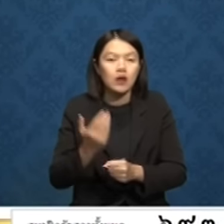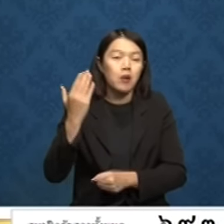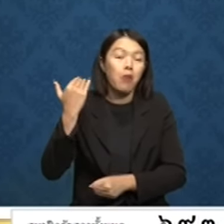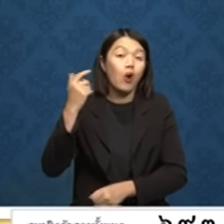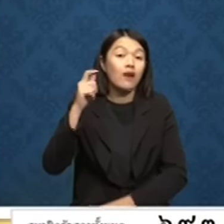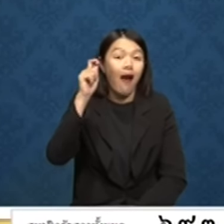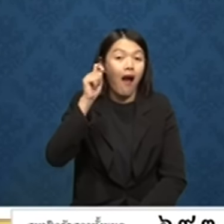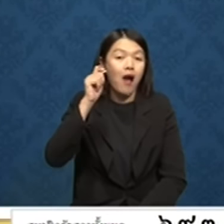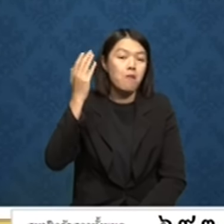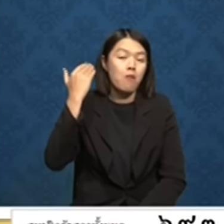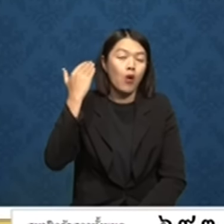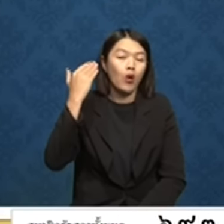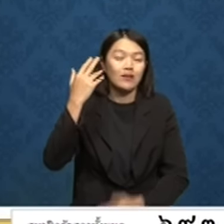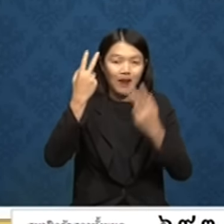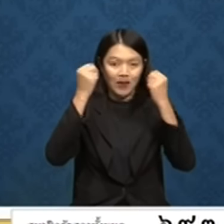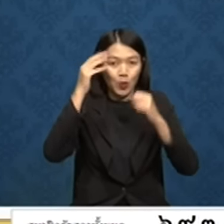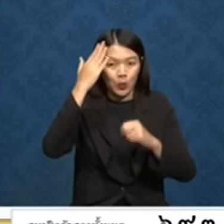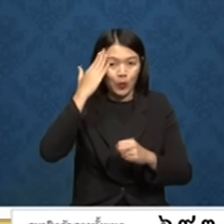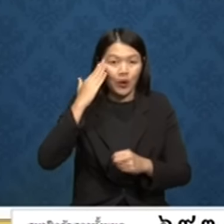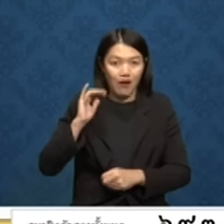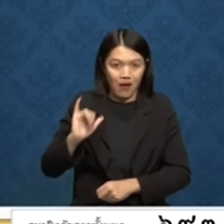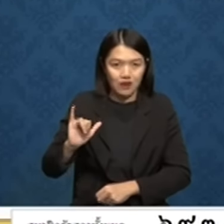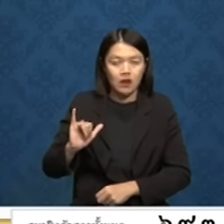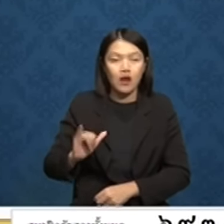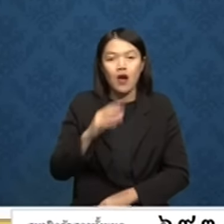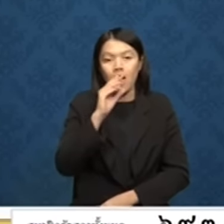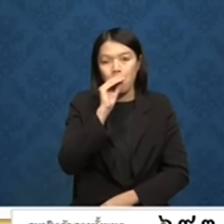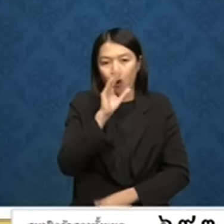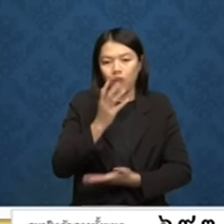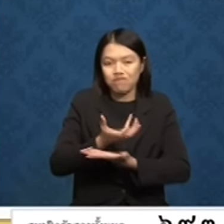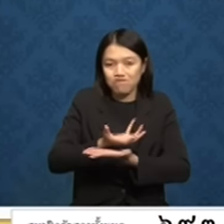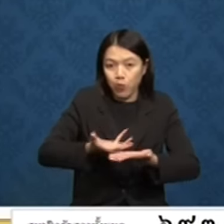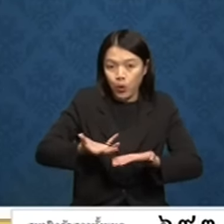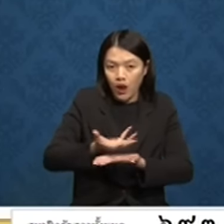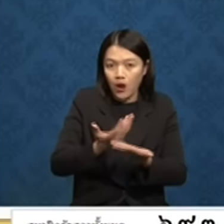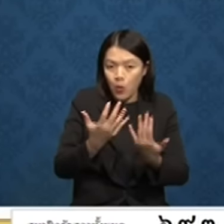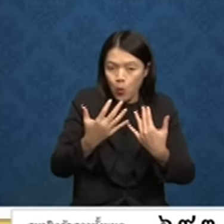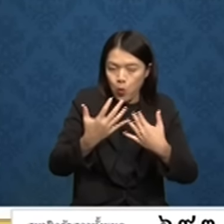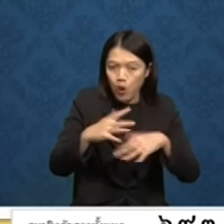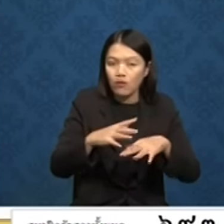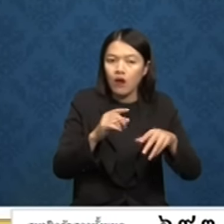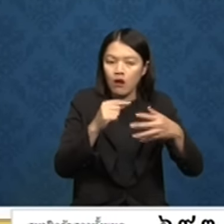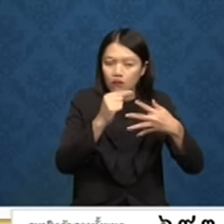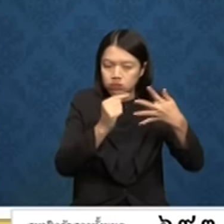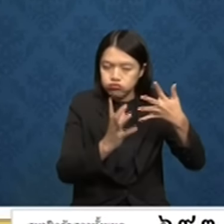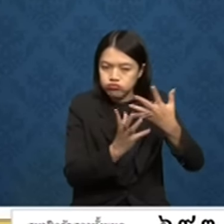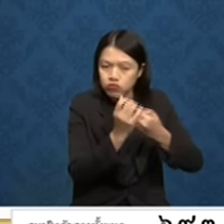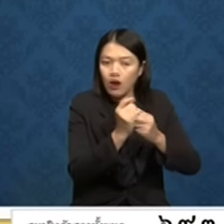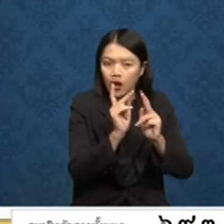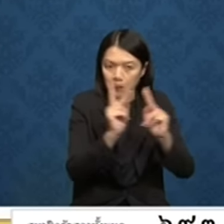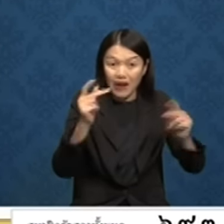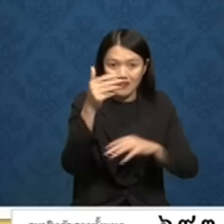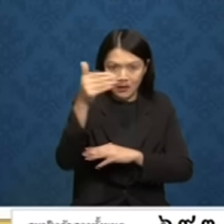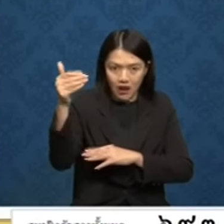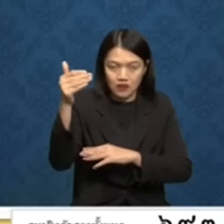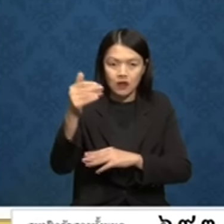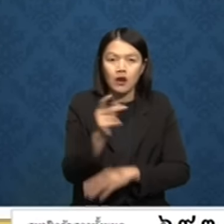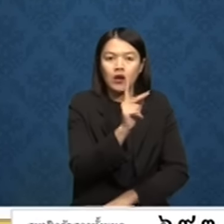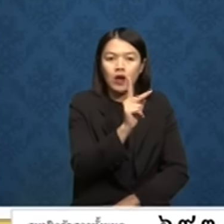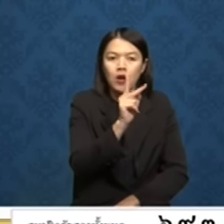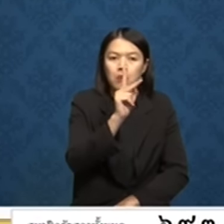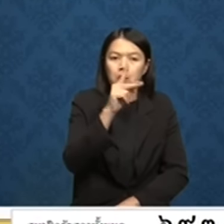านสมัยท่านนายกยิ่งลักษณ์พยายามจะบูรณาการงานของ 3-4 อย่างนี้ด้วยคณะกรรมการระดับชาติกไก่พ